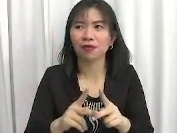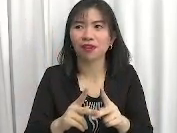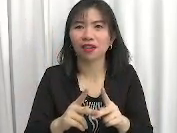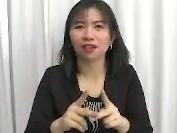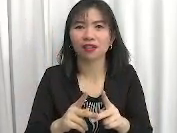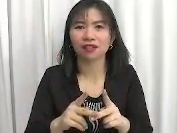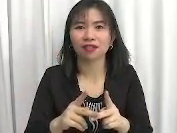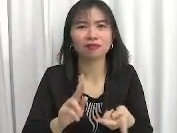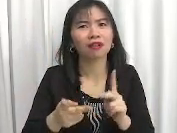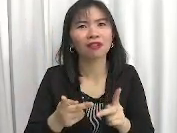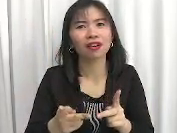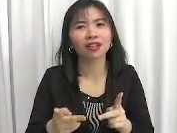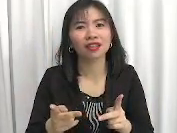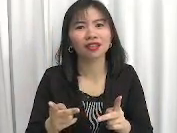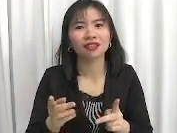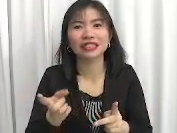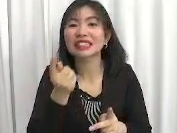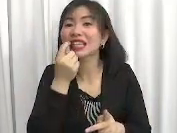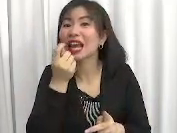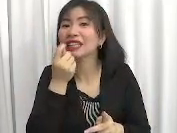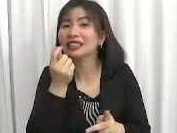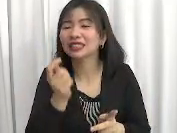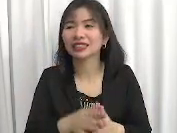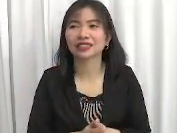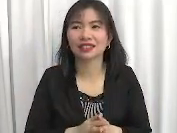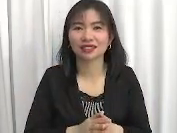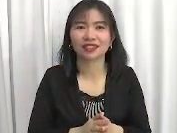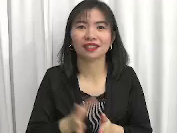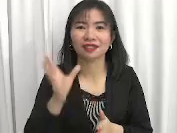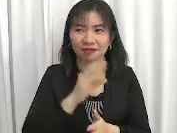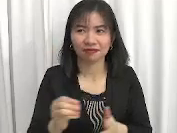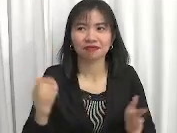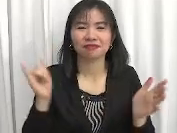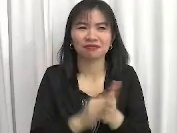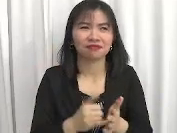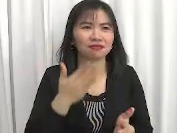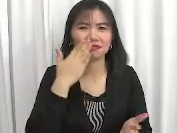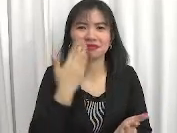sweetness. Hindi, pero namang sour din niya eh.